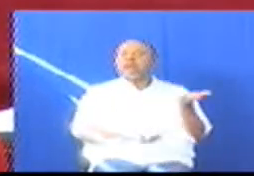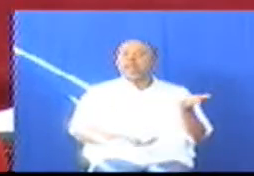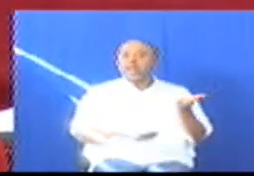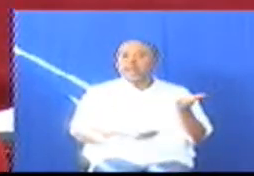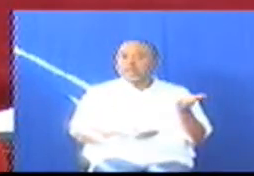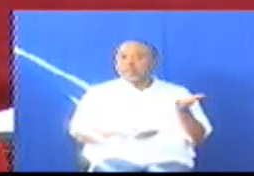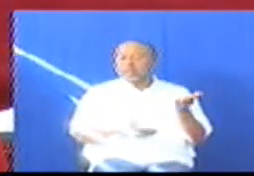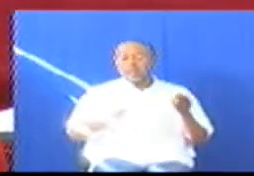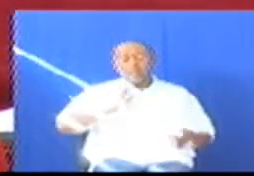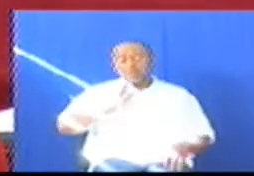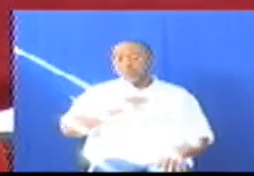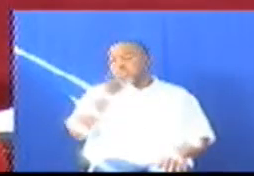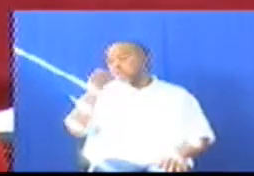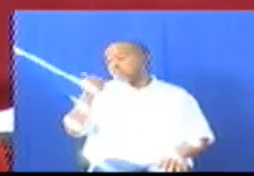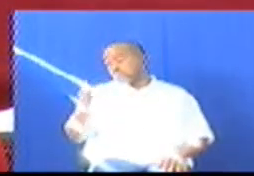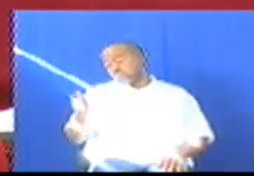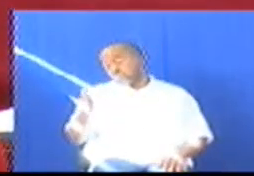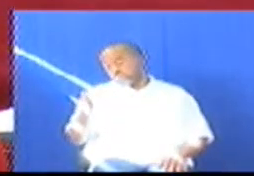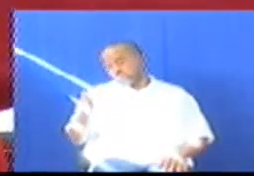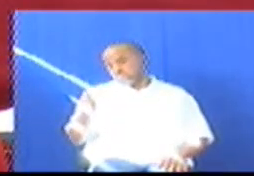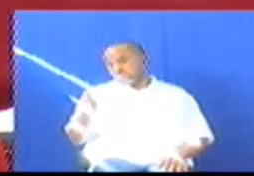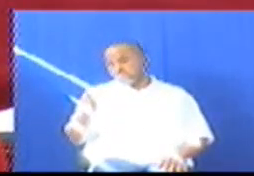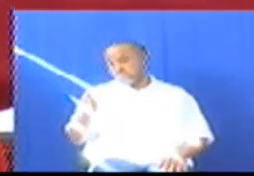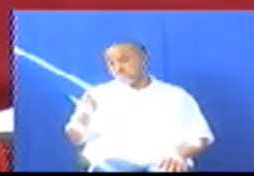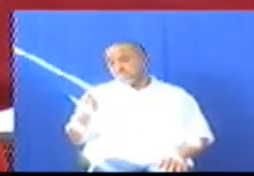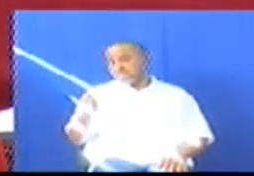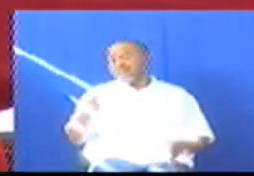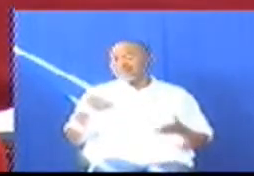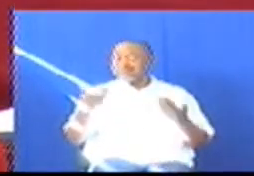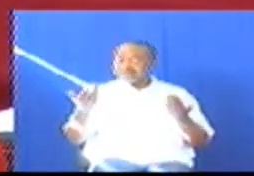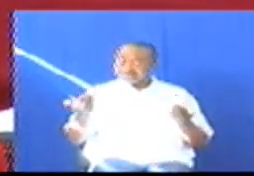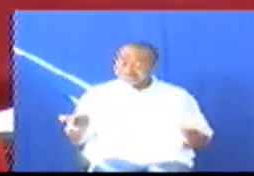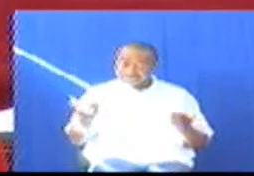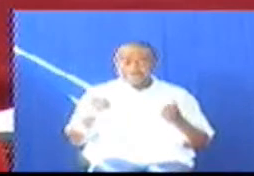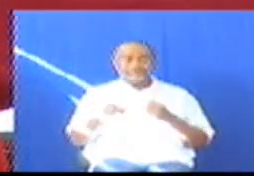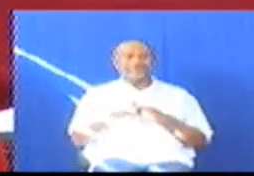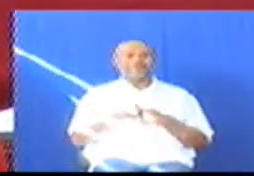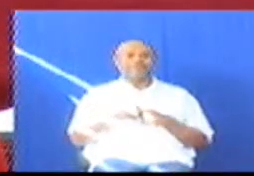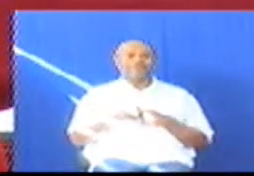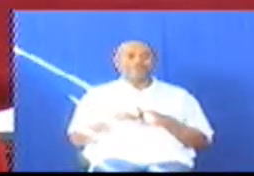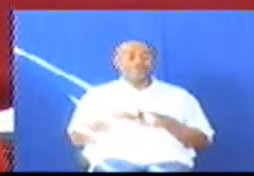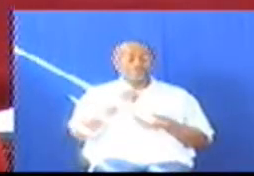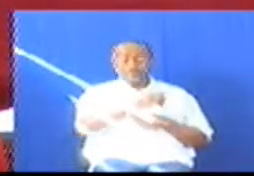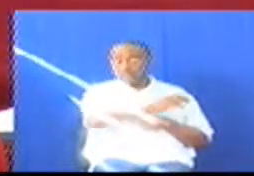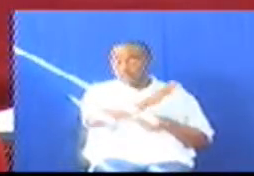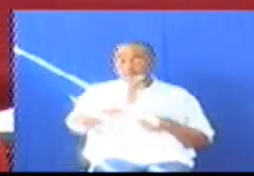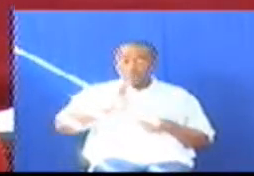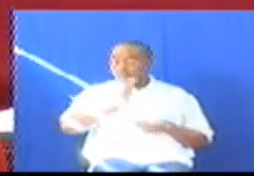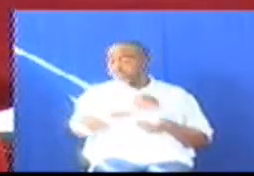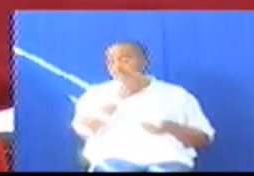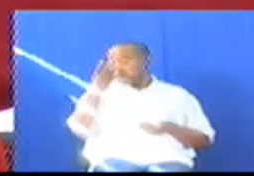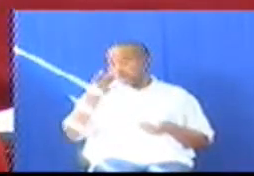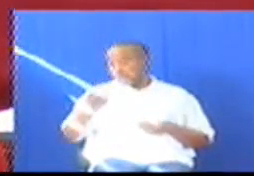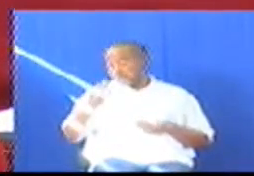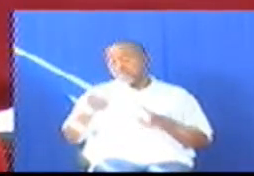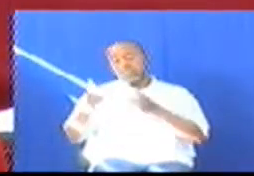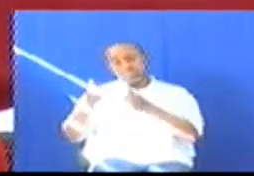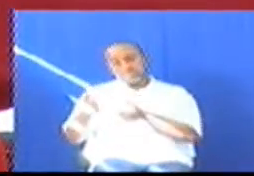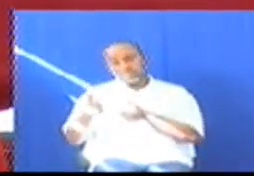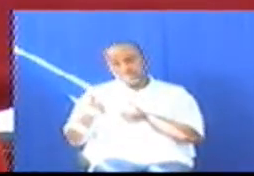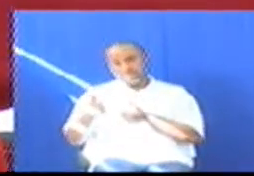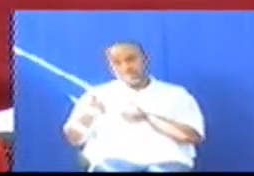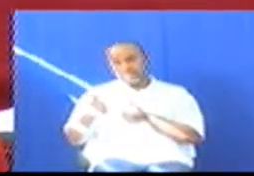na 56% kati ya bodi zile 9. Kwa hiyo bodi 4 hazina